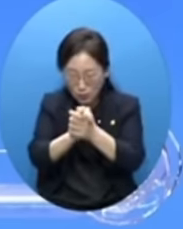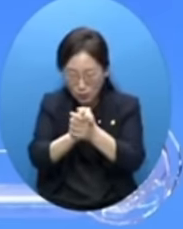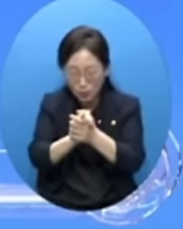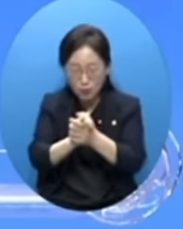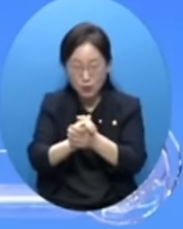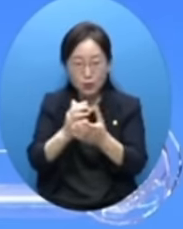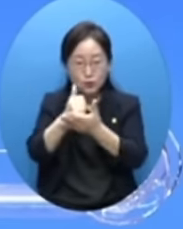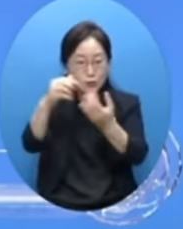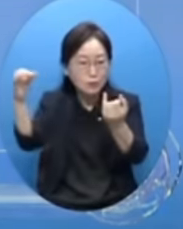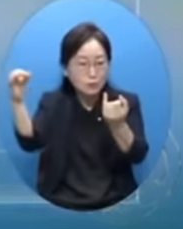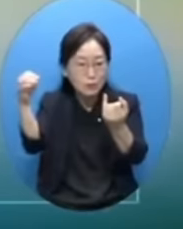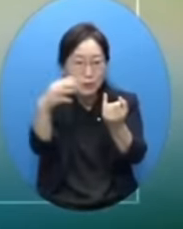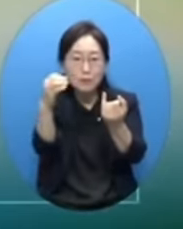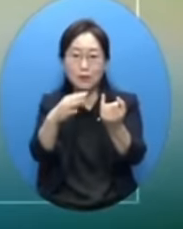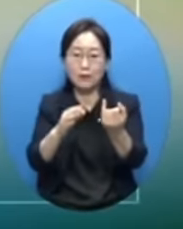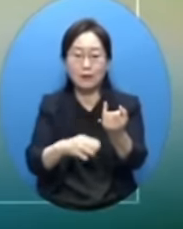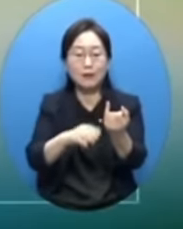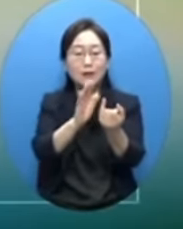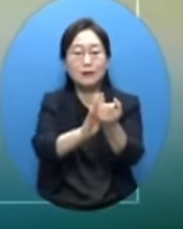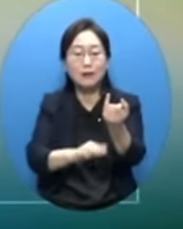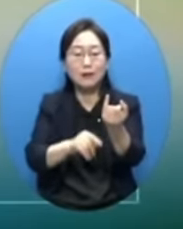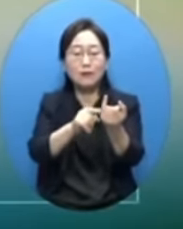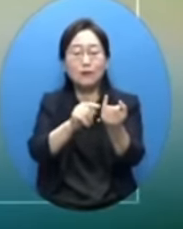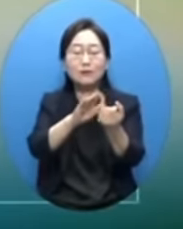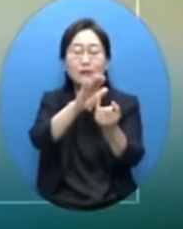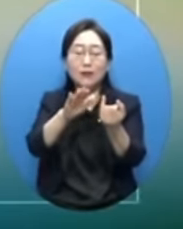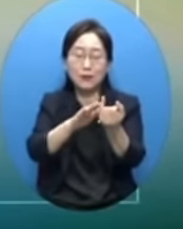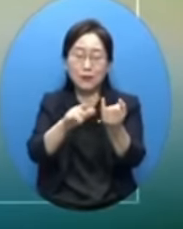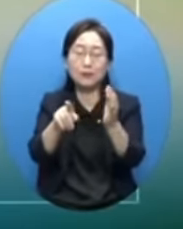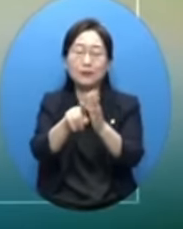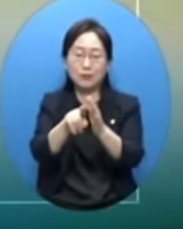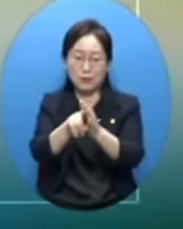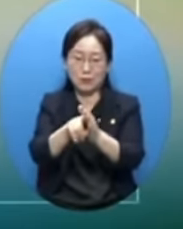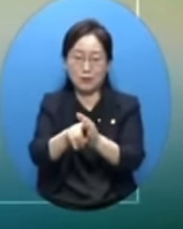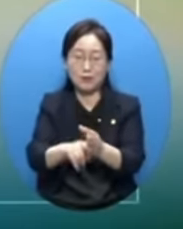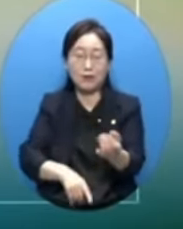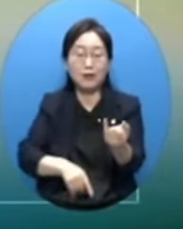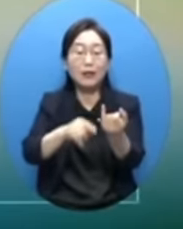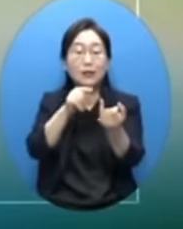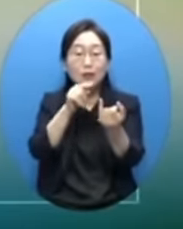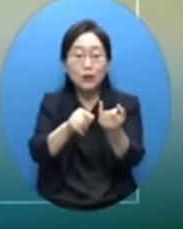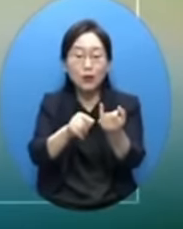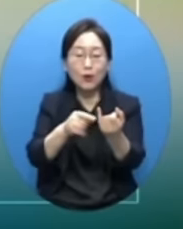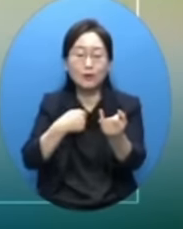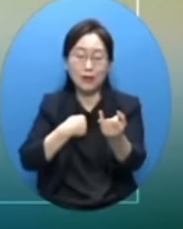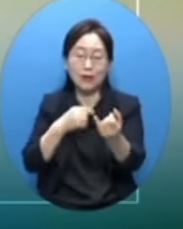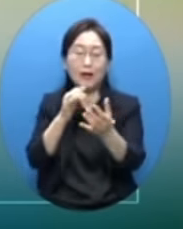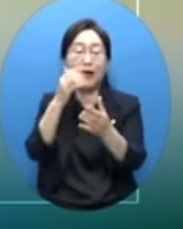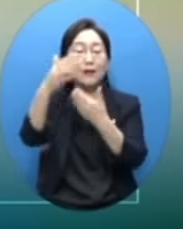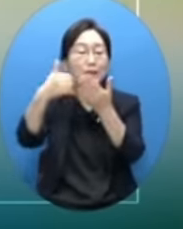음성을 듣게 되었습니다. 얘야, 내가 너를 사랑하고 믿는단다. 내가 너의 친구란다.